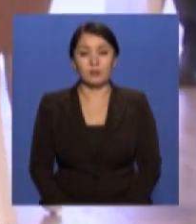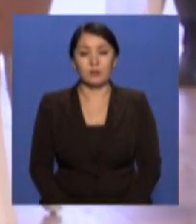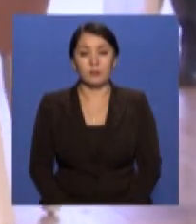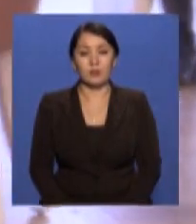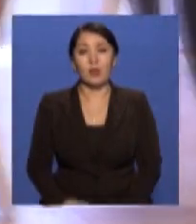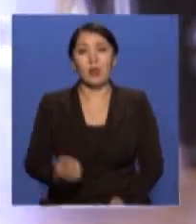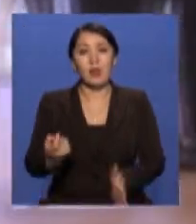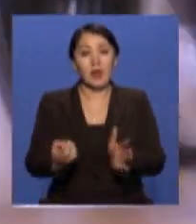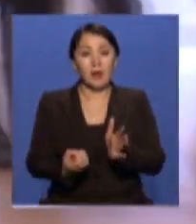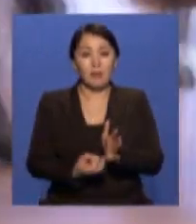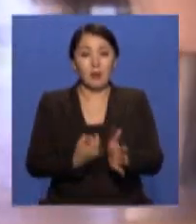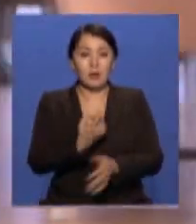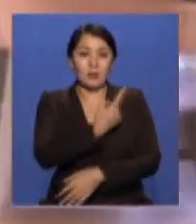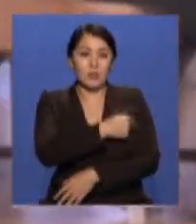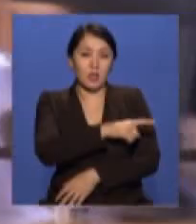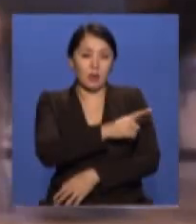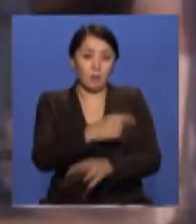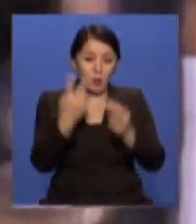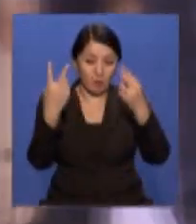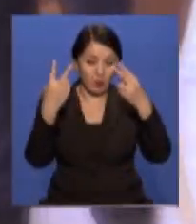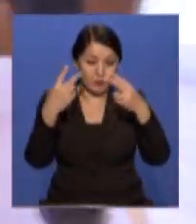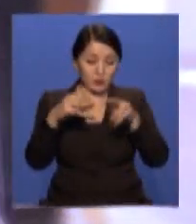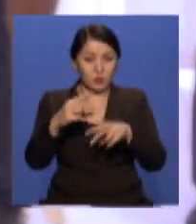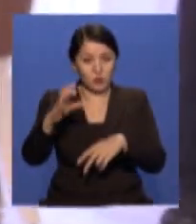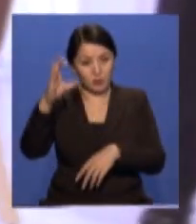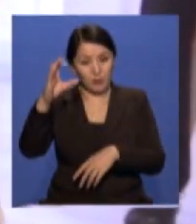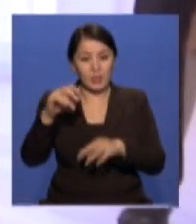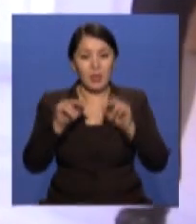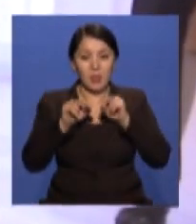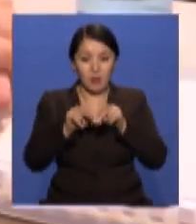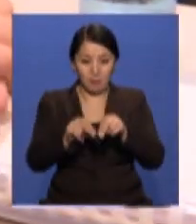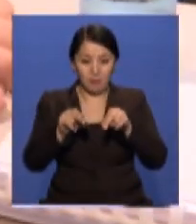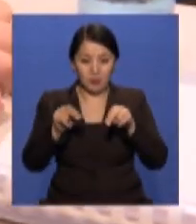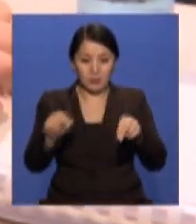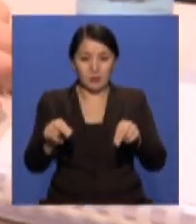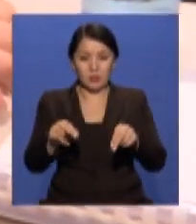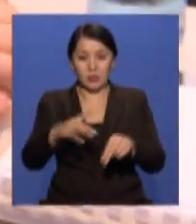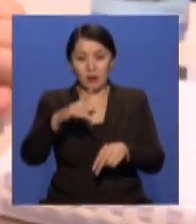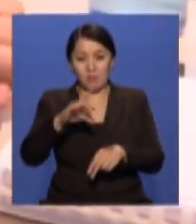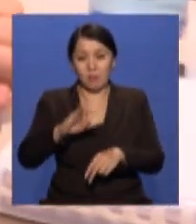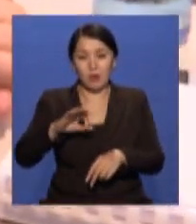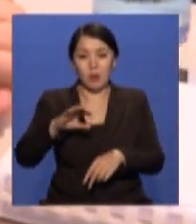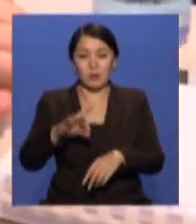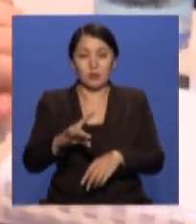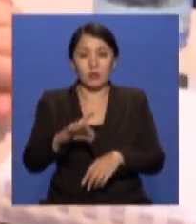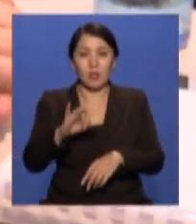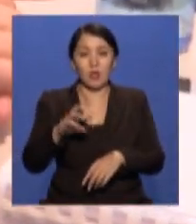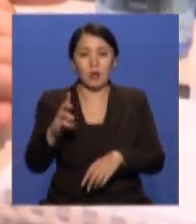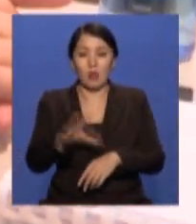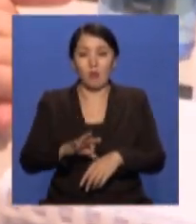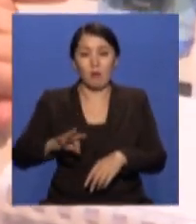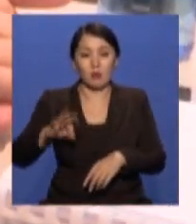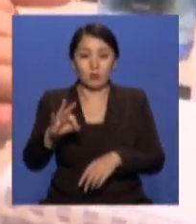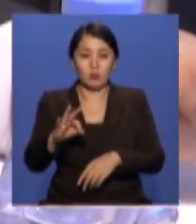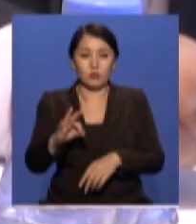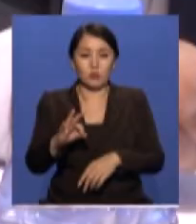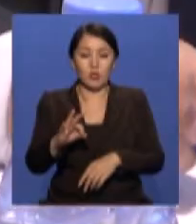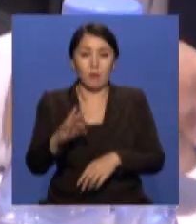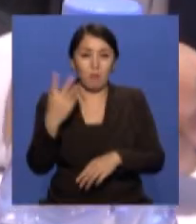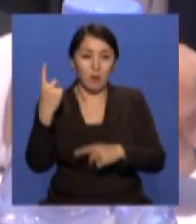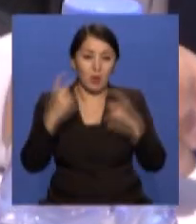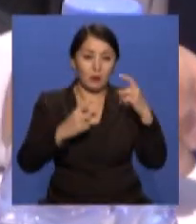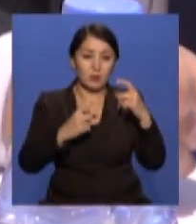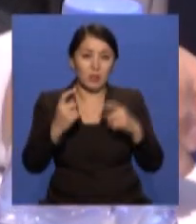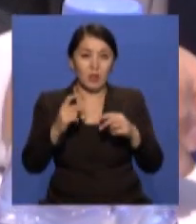Қарағанды қаласының медицина университетінде білім алып жүрген Петропавл тұрғыны Қайсар Байханов Ғабез Нұрмұхамбетовтен жоғарғы оқу орнында білім